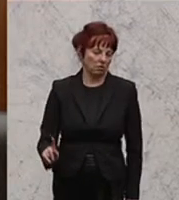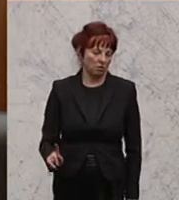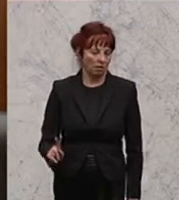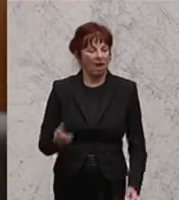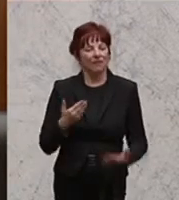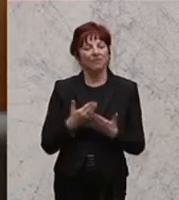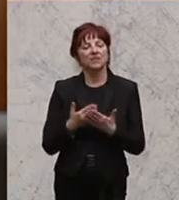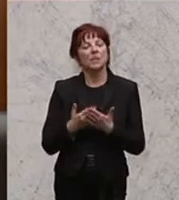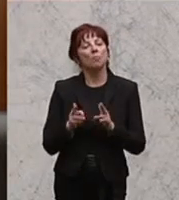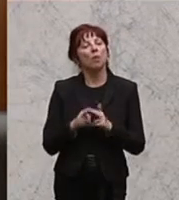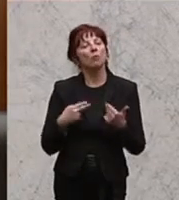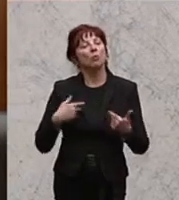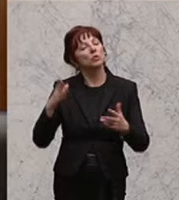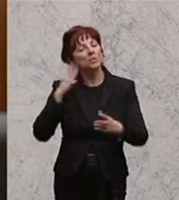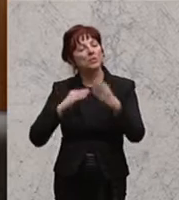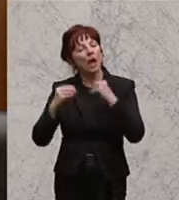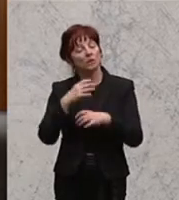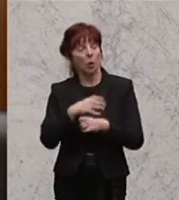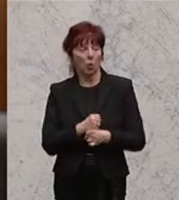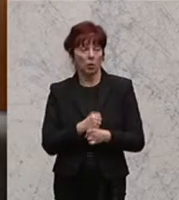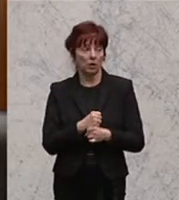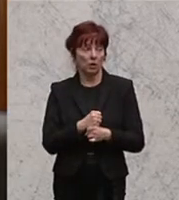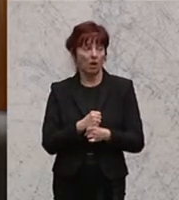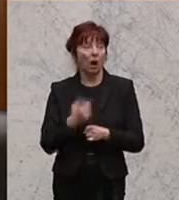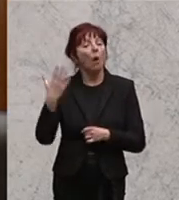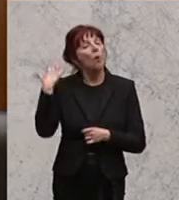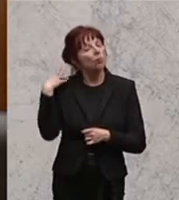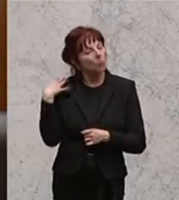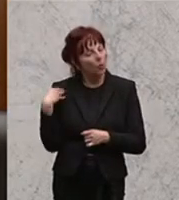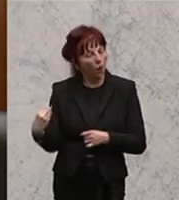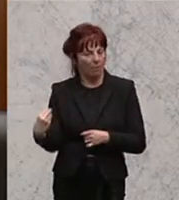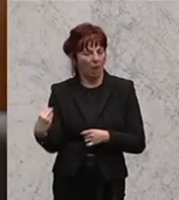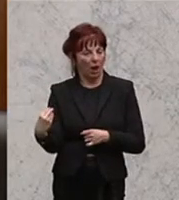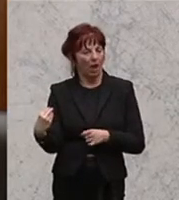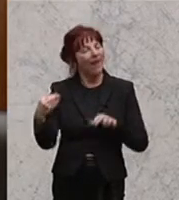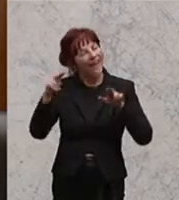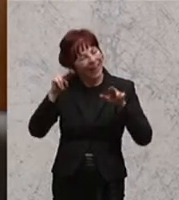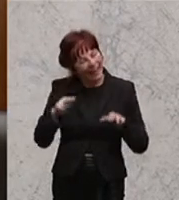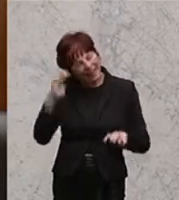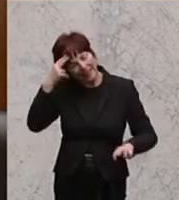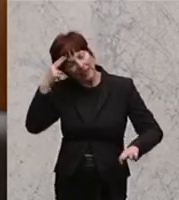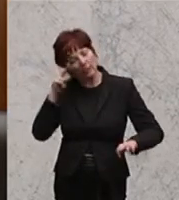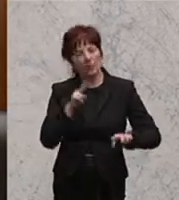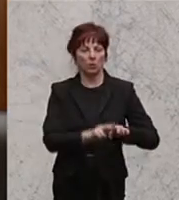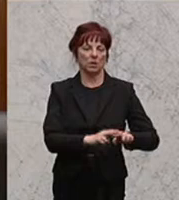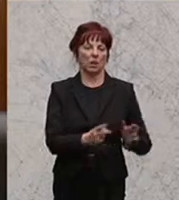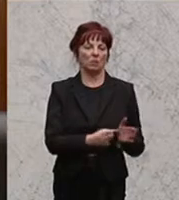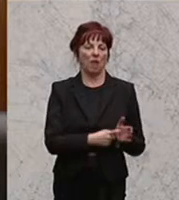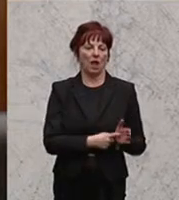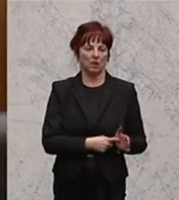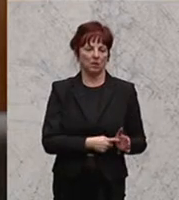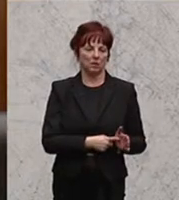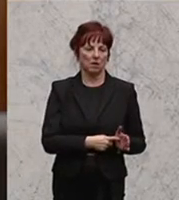Daher hat die Bundestheater Holding auch noch einmal eine rechtliche Beurteilung eingeholt. Sie wissen ja, es